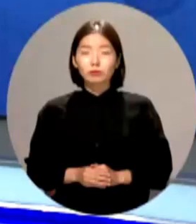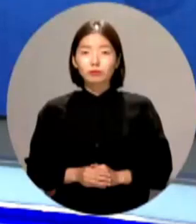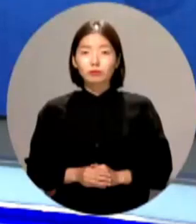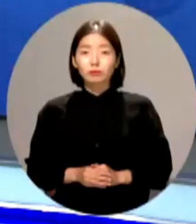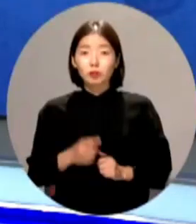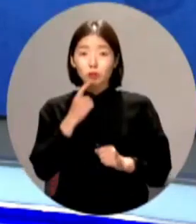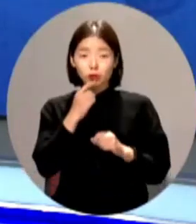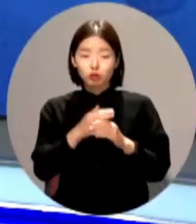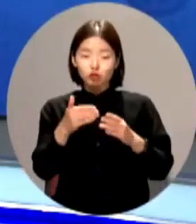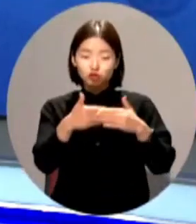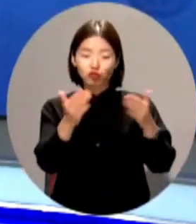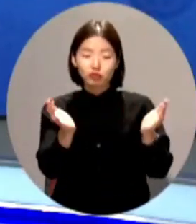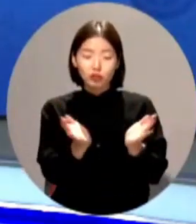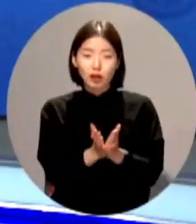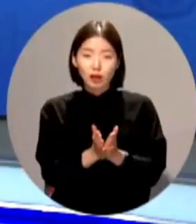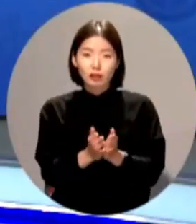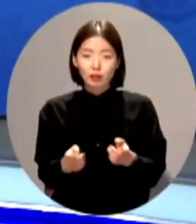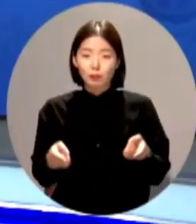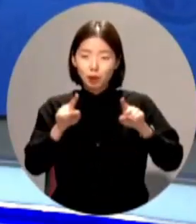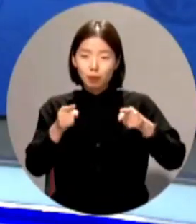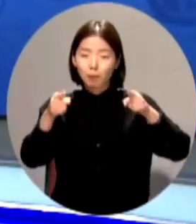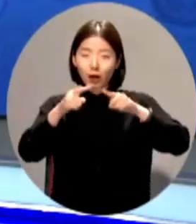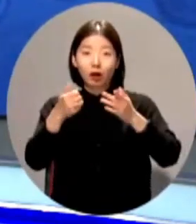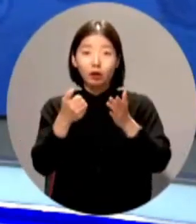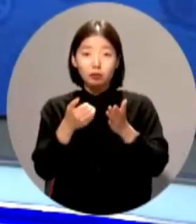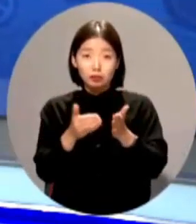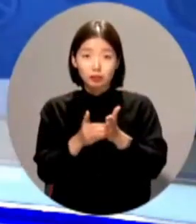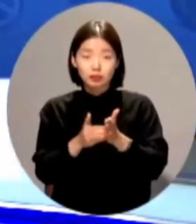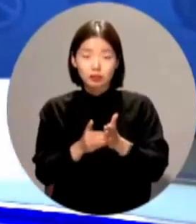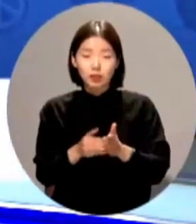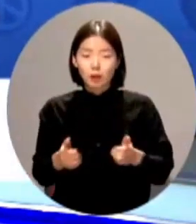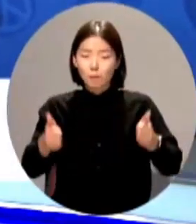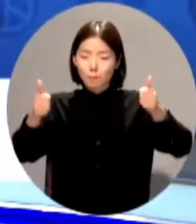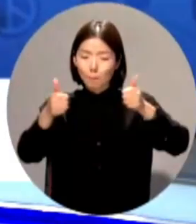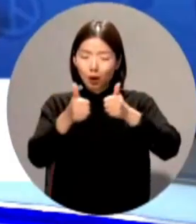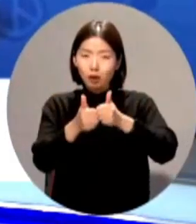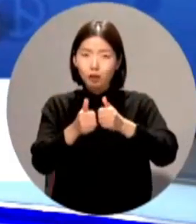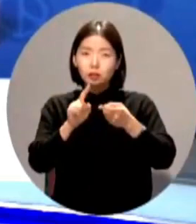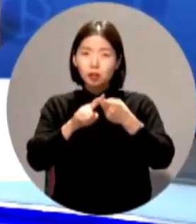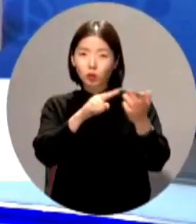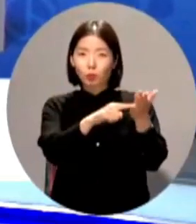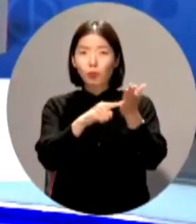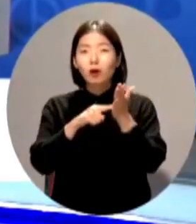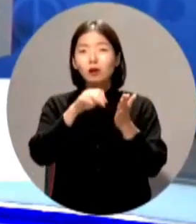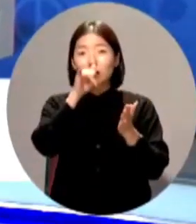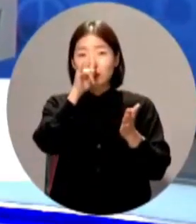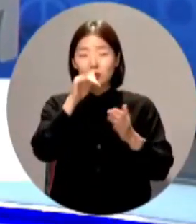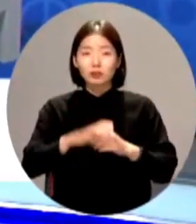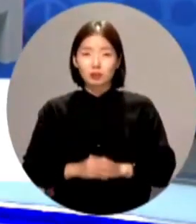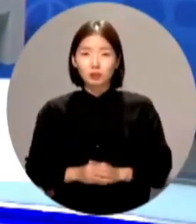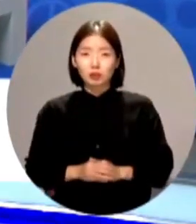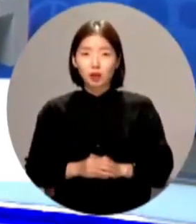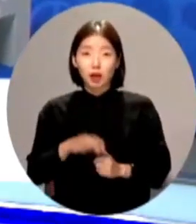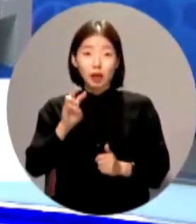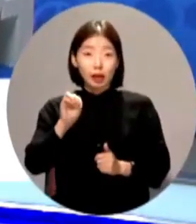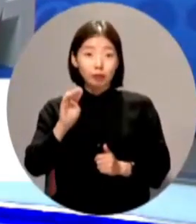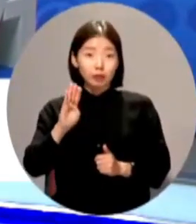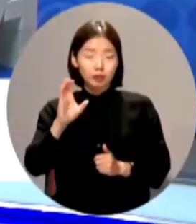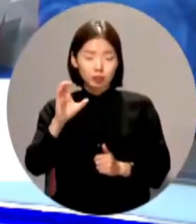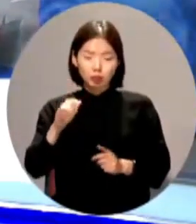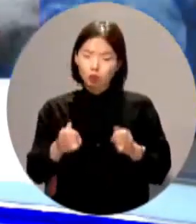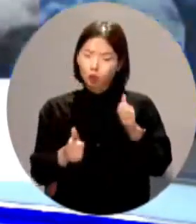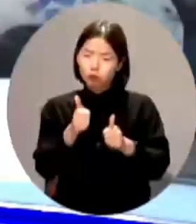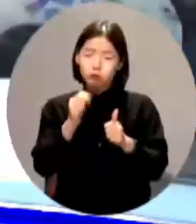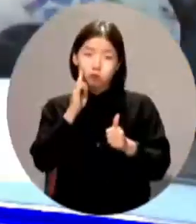면 주당 의 단체장 경선이 마무리 되면서 이제 본선 대진표 도 그 윤곽을 드러내고 있습니다 전주 mbc 는 판세를